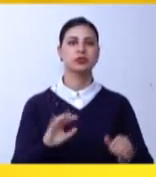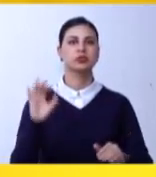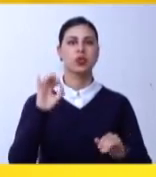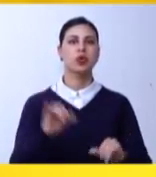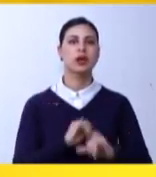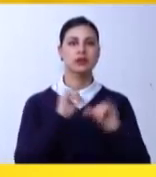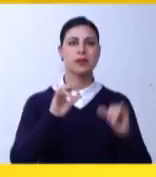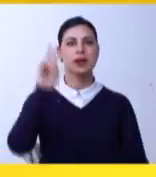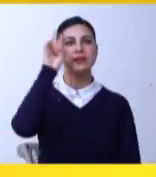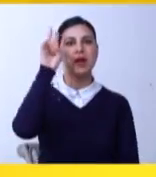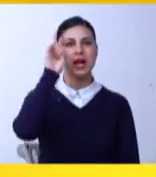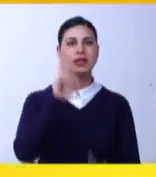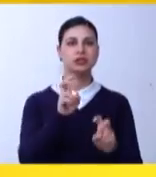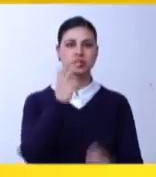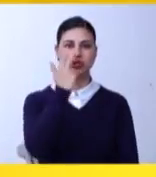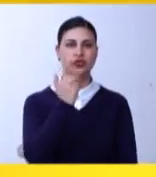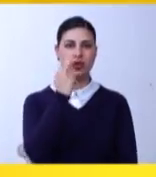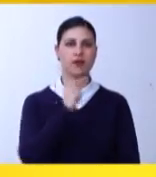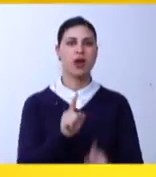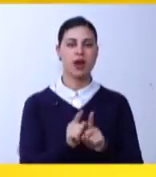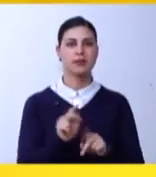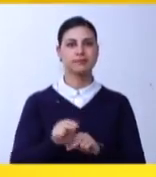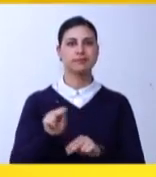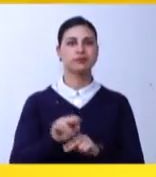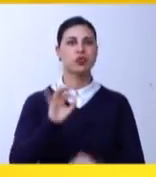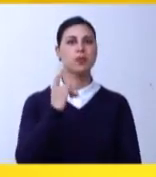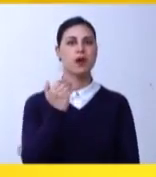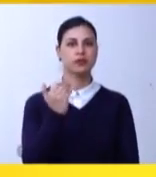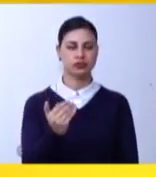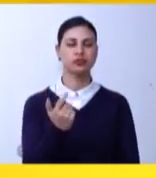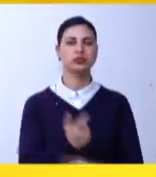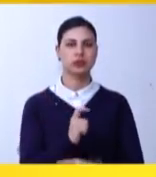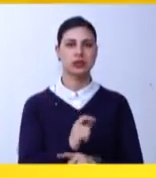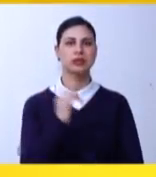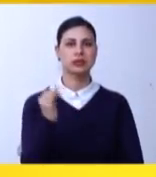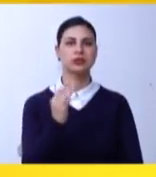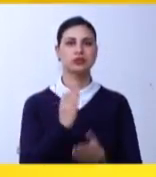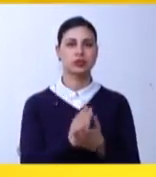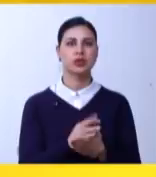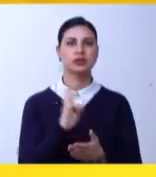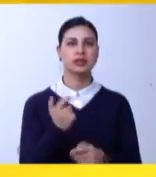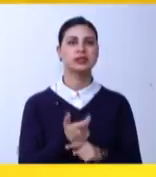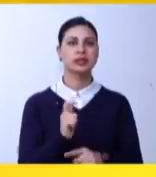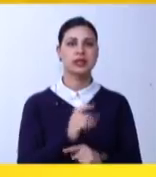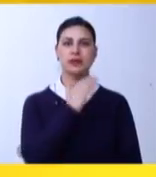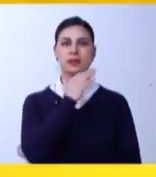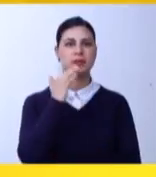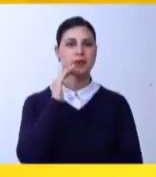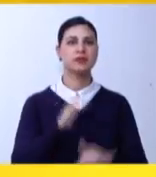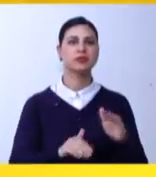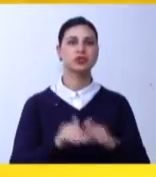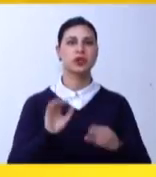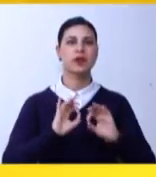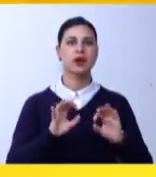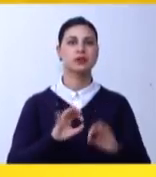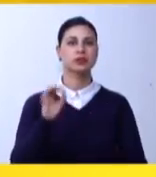განვითარებისათვის. ტუალეტის ჩვევა, დღევანდელი ჩვენი საუბრის სათაური, ძალიან პროზაულად ჟღერს და ძალიან ბევრ პრაქტიკულ